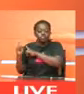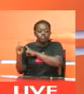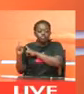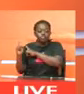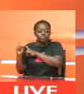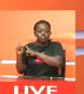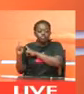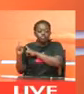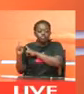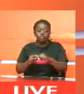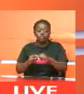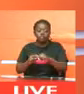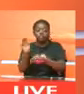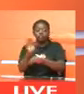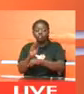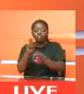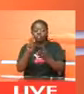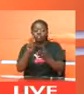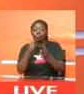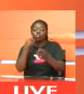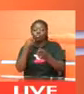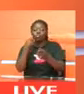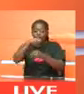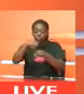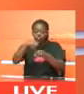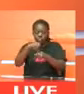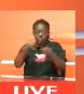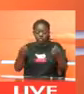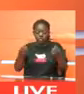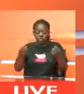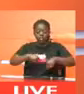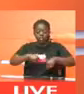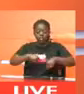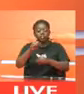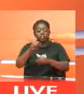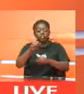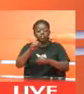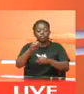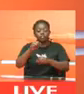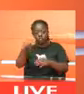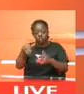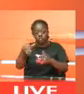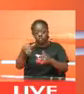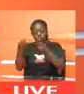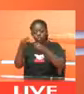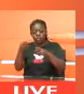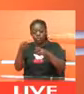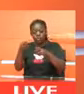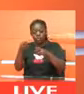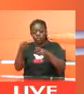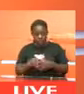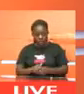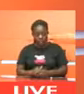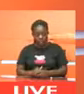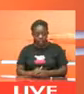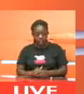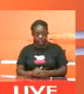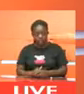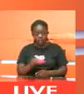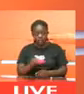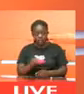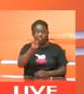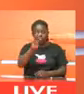ne batuuza olukiiko okuzuula abenyigidde mu kikolwa kino bino nno byonna bibadde kikuba nkima